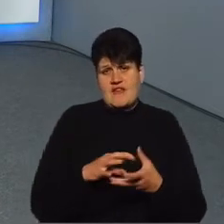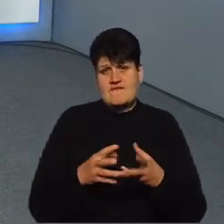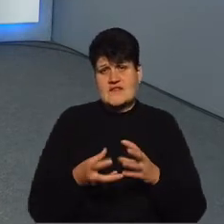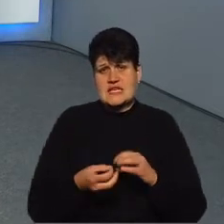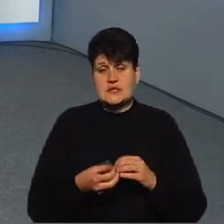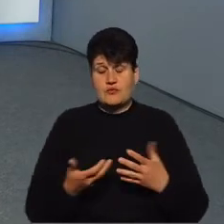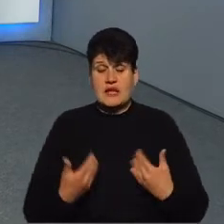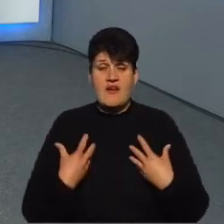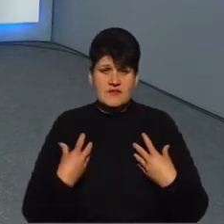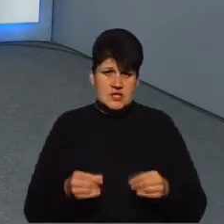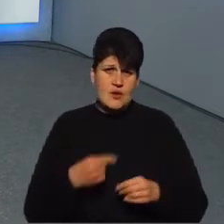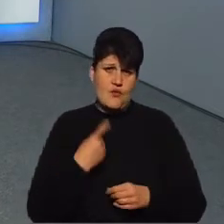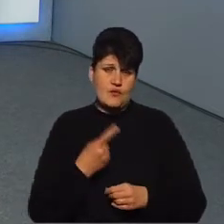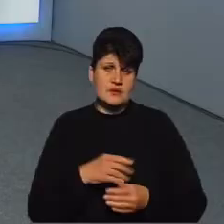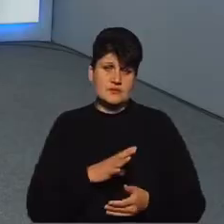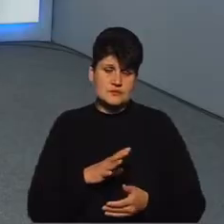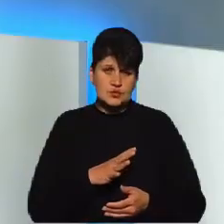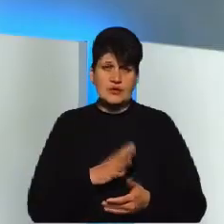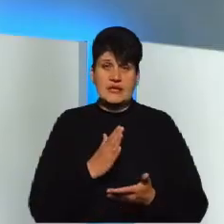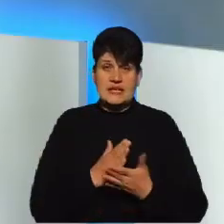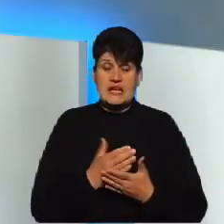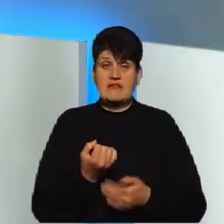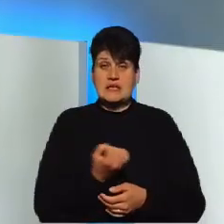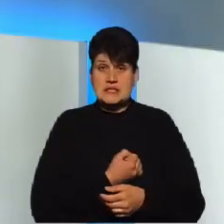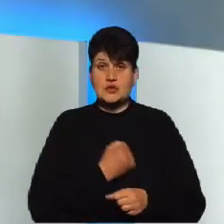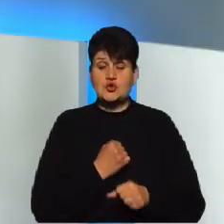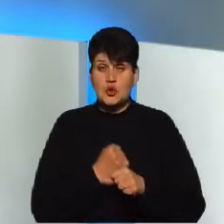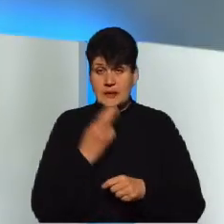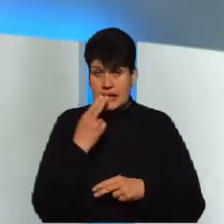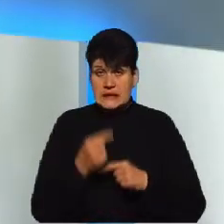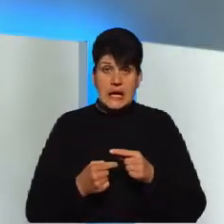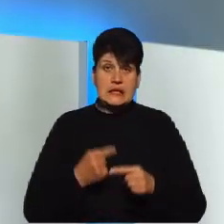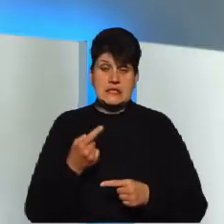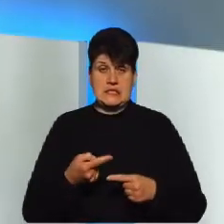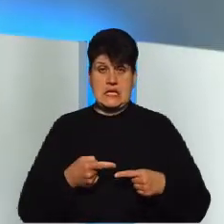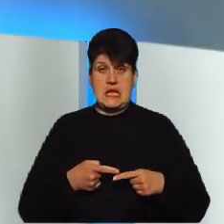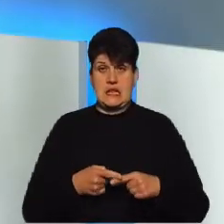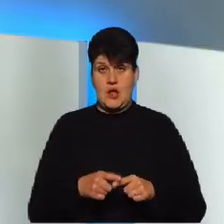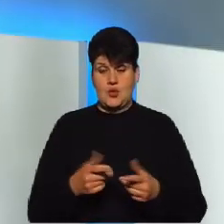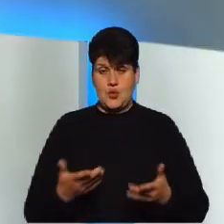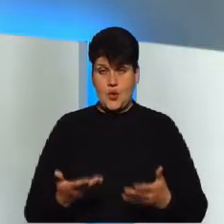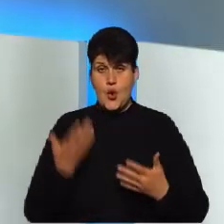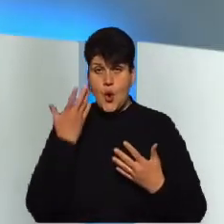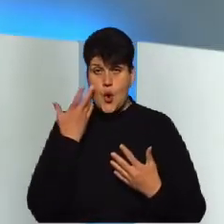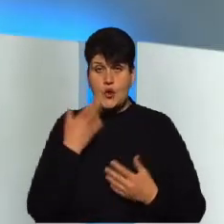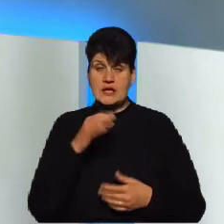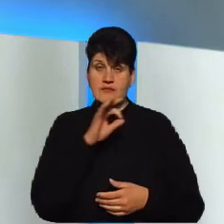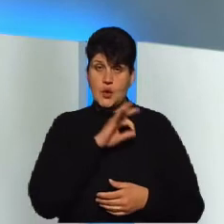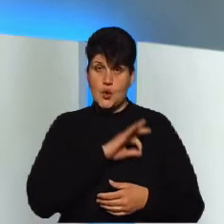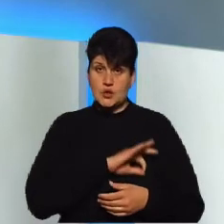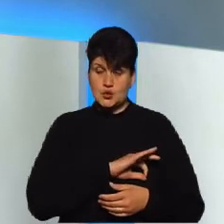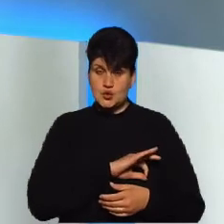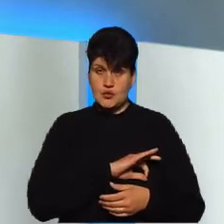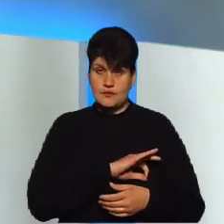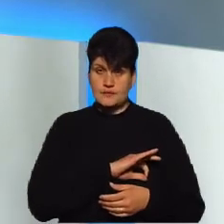що є вакцини, виготовлені за традиційними технологіями, коли використовується